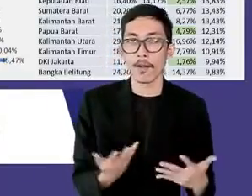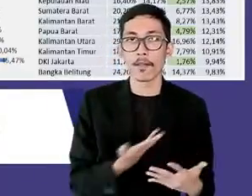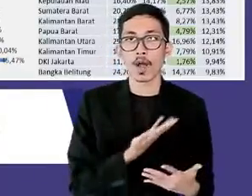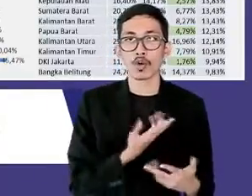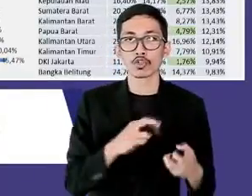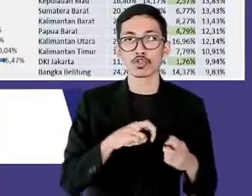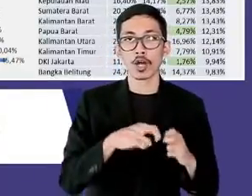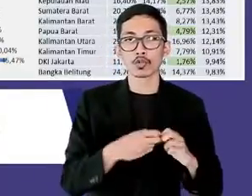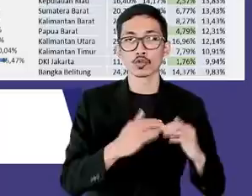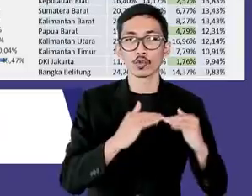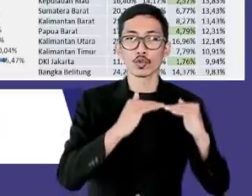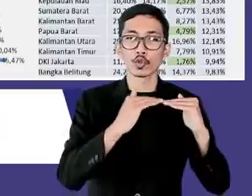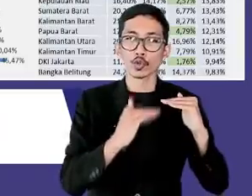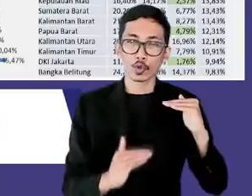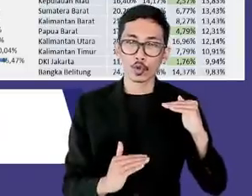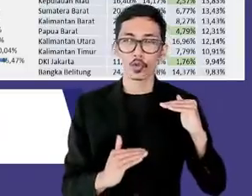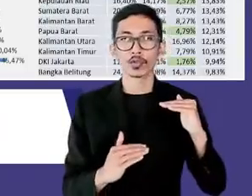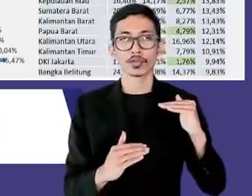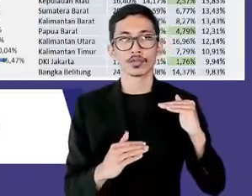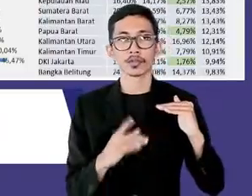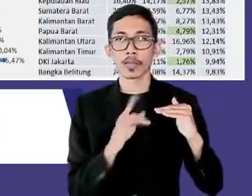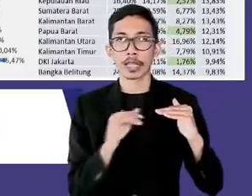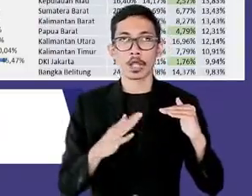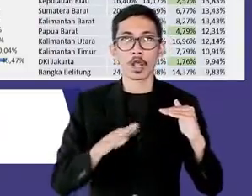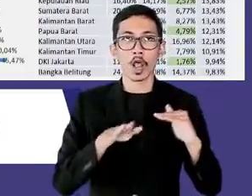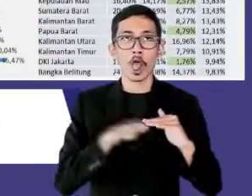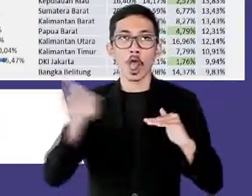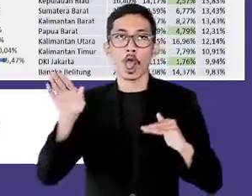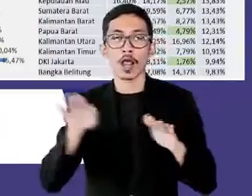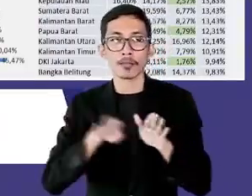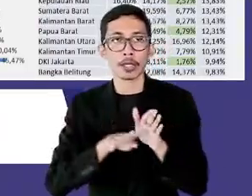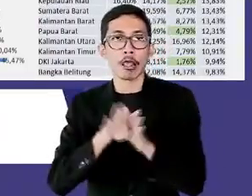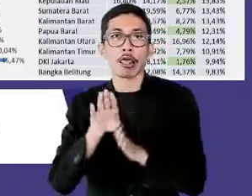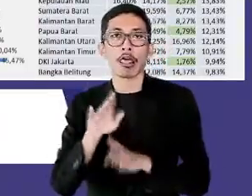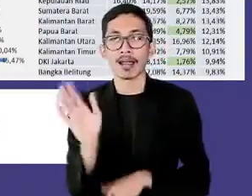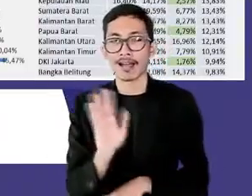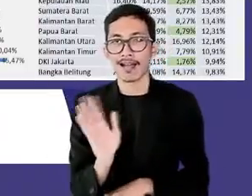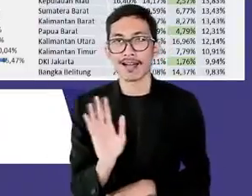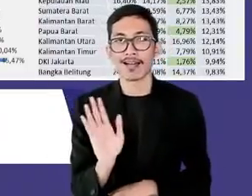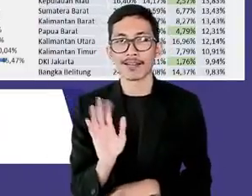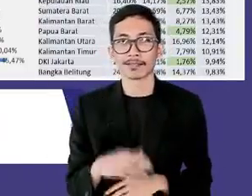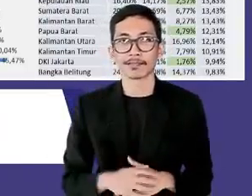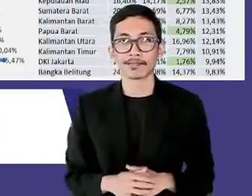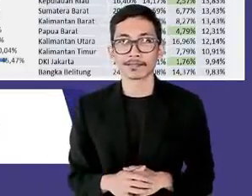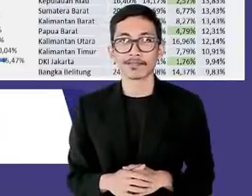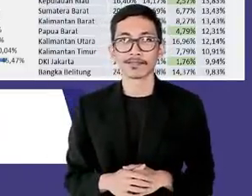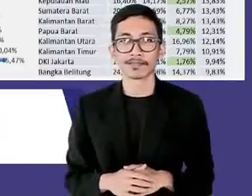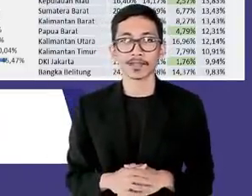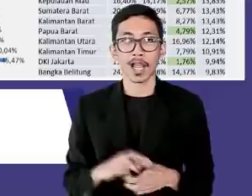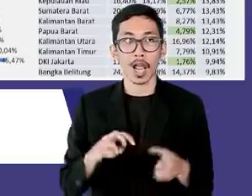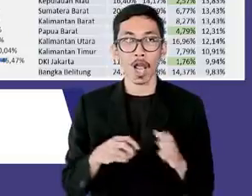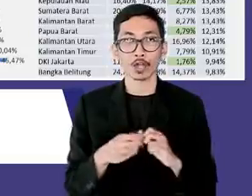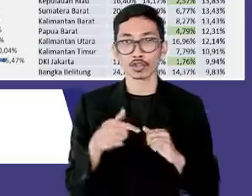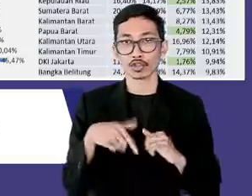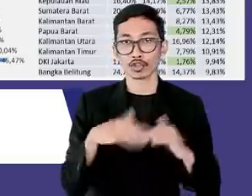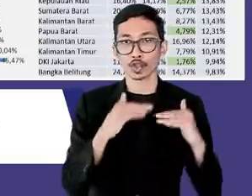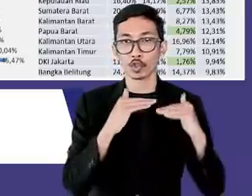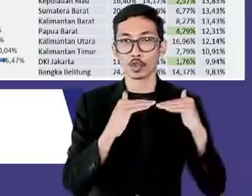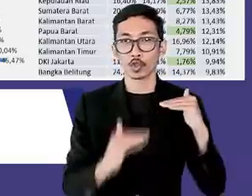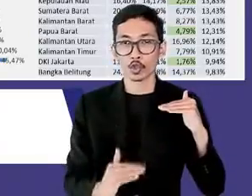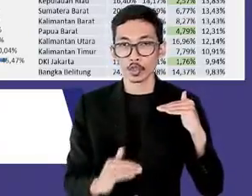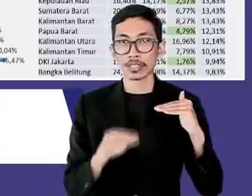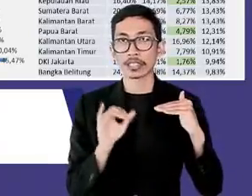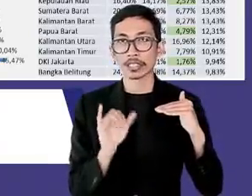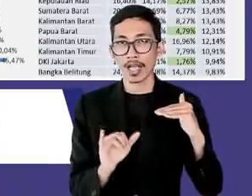hingga seperti sebelum lonjakan kasus mengingat kasus saat ini meskipun sudah turun namun